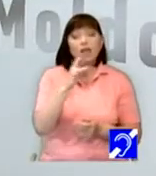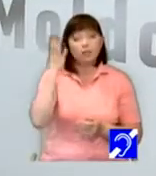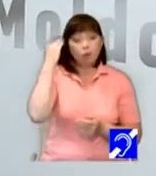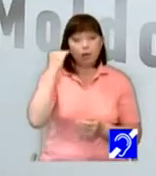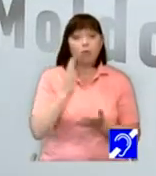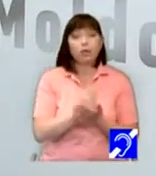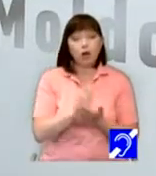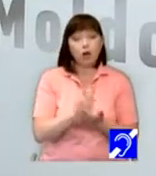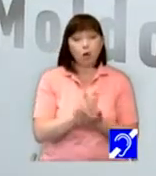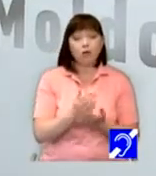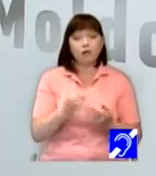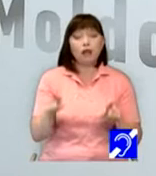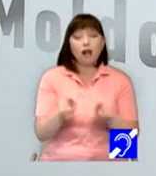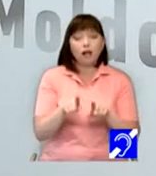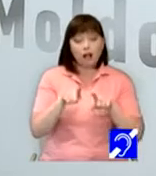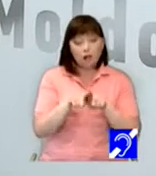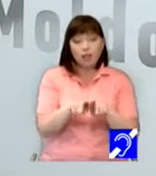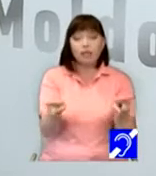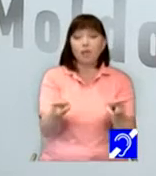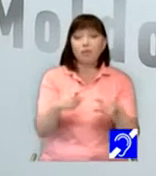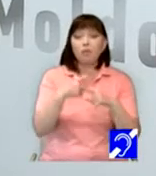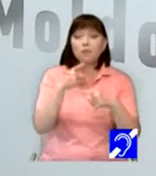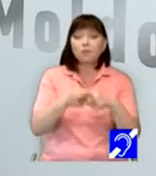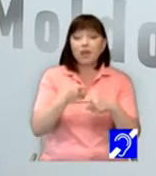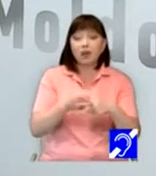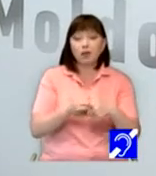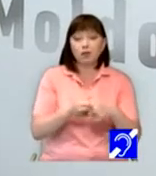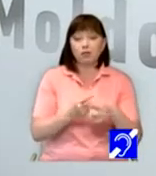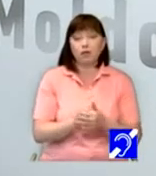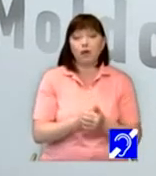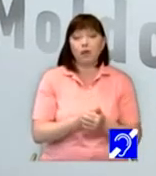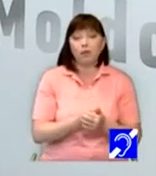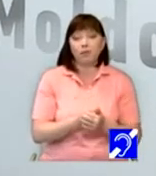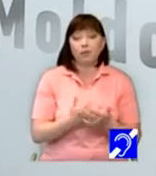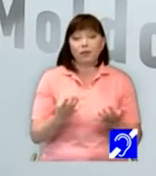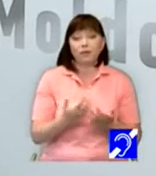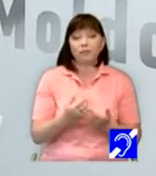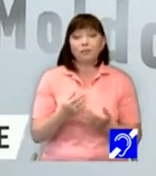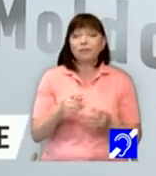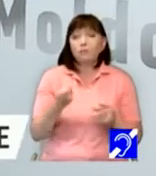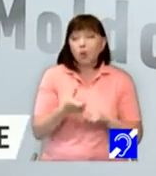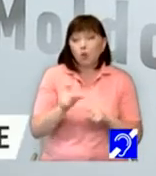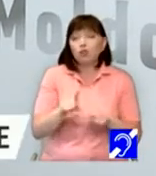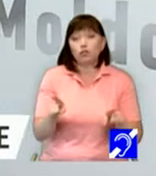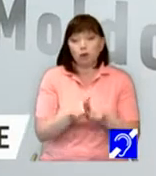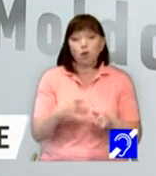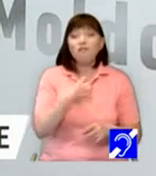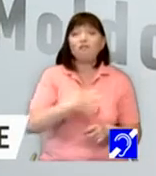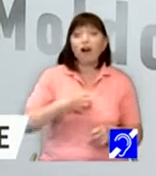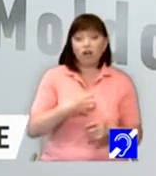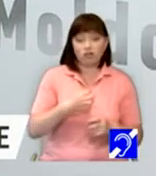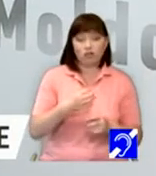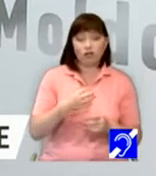o răspântie într-un moment foarte, să zicem așa, critic al